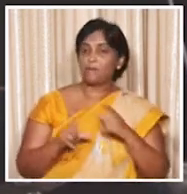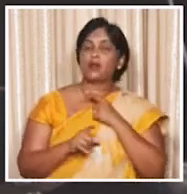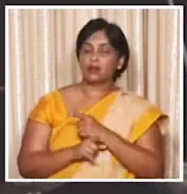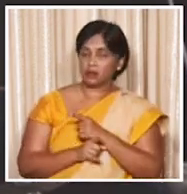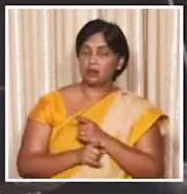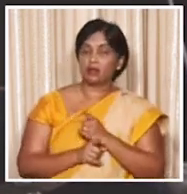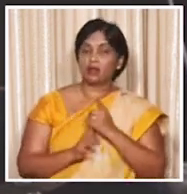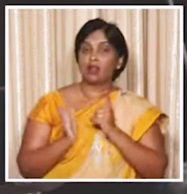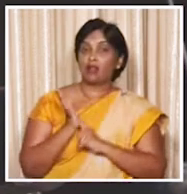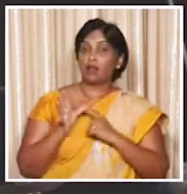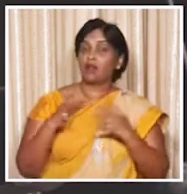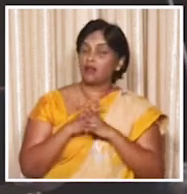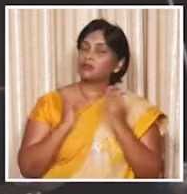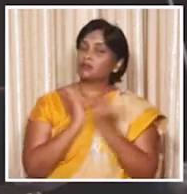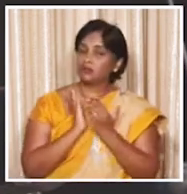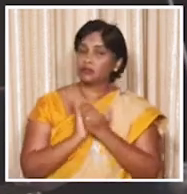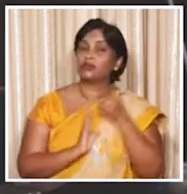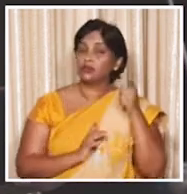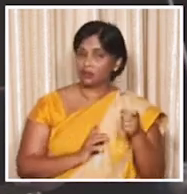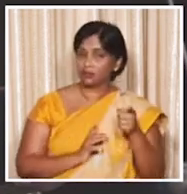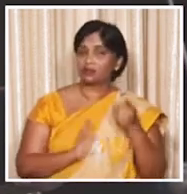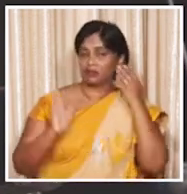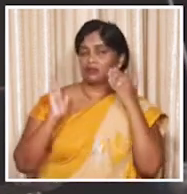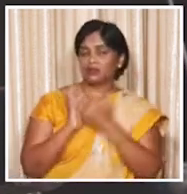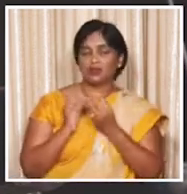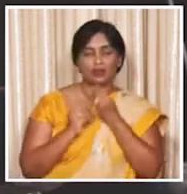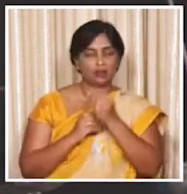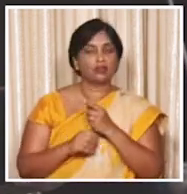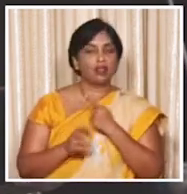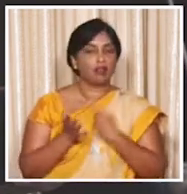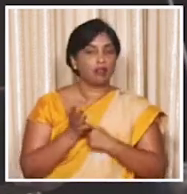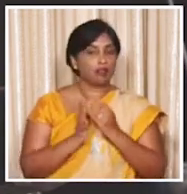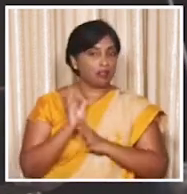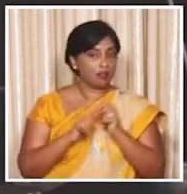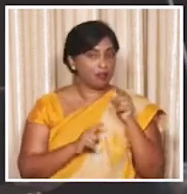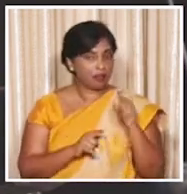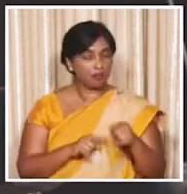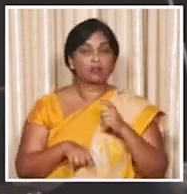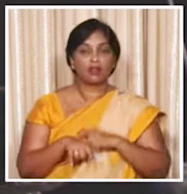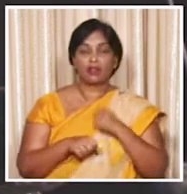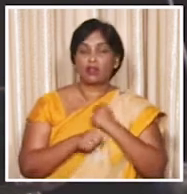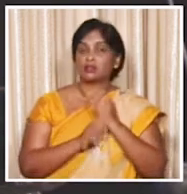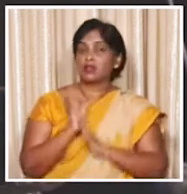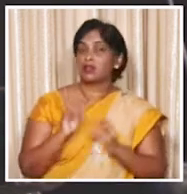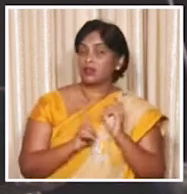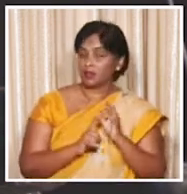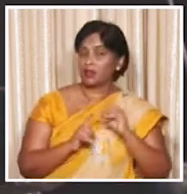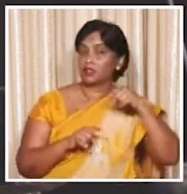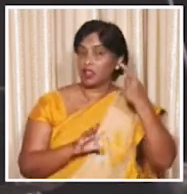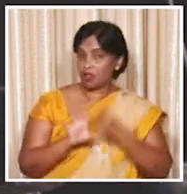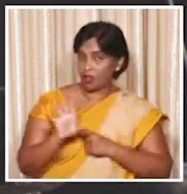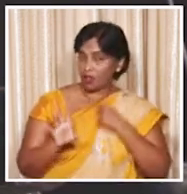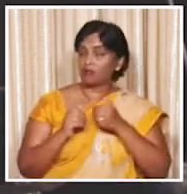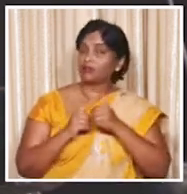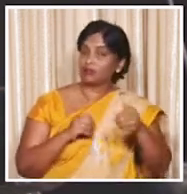கடும் முயற்சியை கௌரவ ராகவன் அவர்களும் இருக்கின்ற இந்த நேரத்திலே அமைச்சர் அவர்களுடைய முயற்சியாலும் இது ஒரு வெற்றிகரமாக அடுத்த ஆண்டுக்குள் ஒரு விடையாக அமைய வேண்டும் என்று